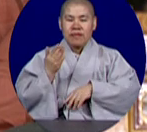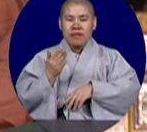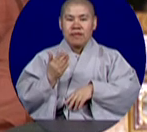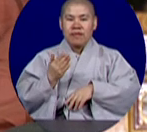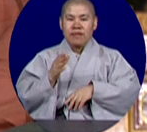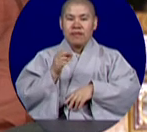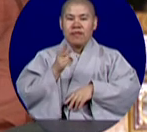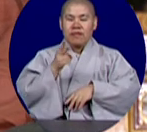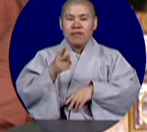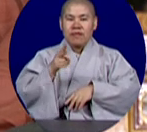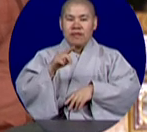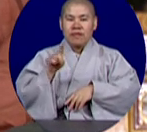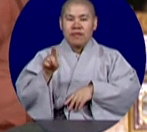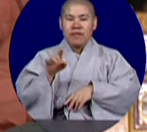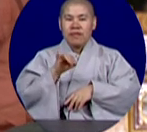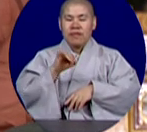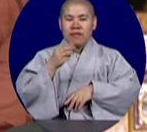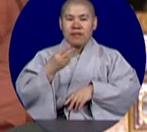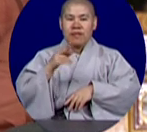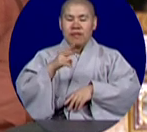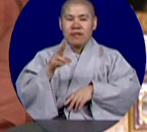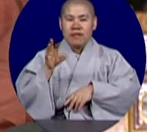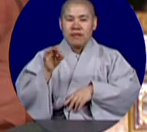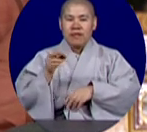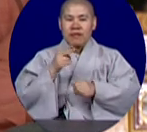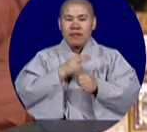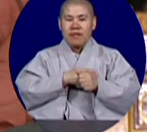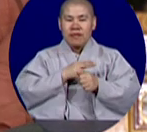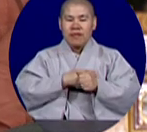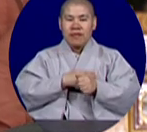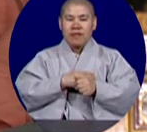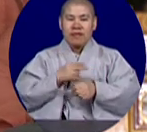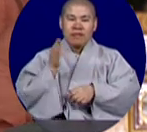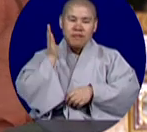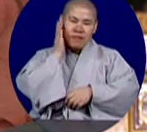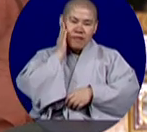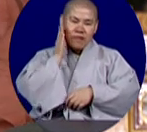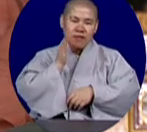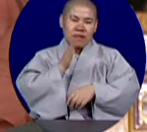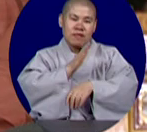여사 일장이라 사에게 일장을 주었다. 그러면 뺨을 쳤든지,